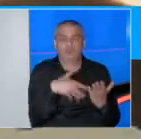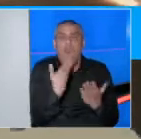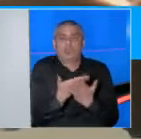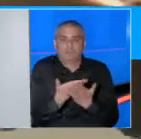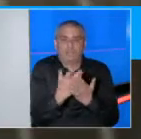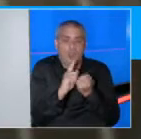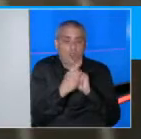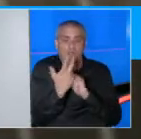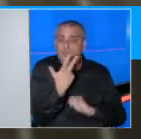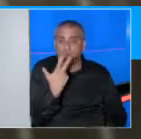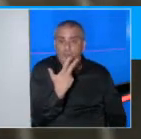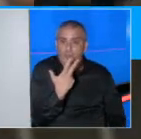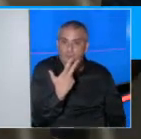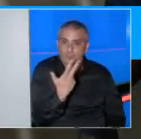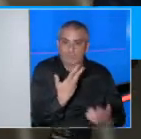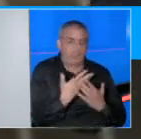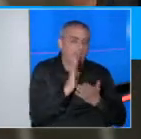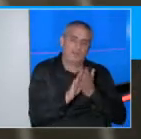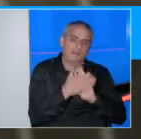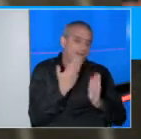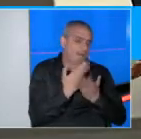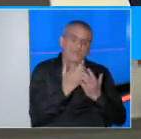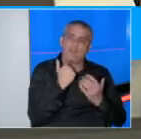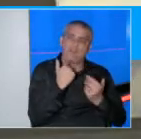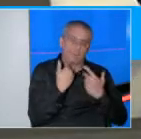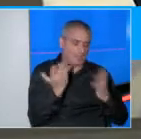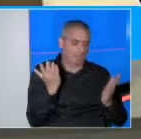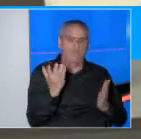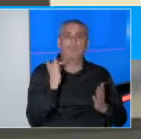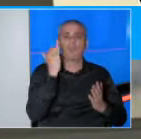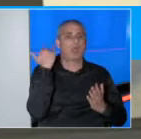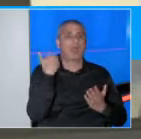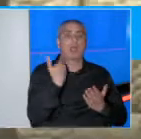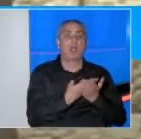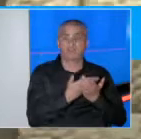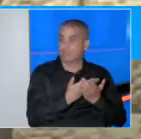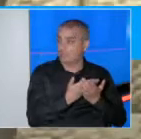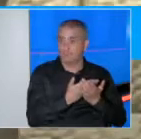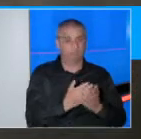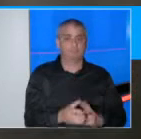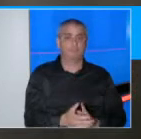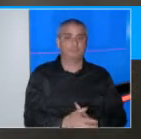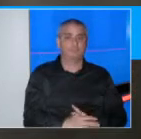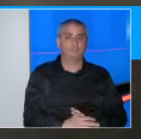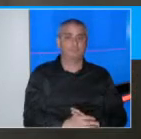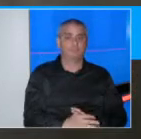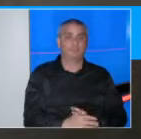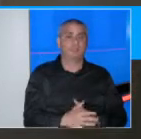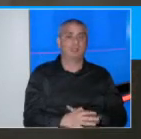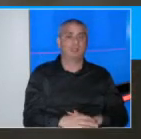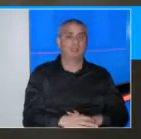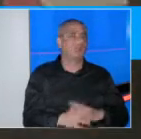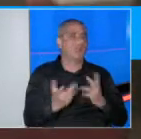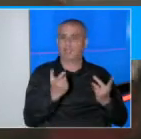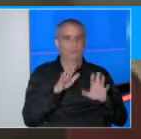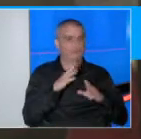הצעה לרוטציה משולשת, זה החדשות של אתמול. זה נכון. הייתה הצעה כזו. זה לא החדשות של אתמול. אבל איך יש כאן ממשלה ששר